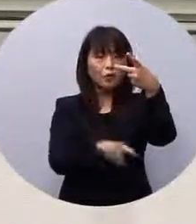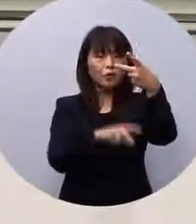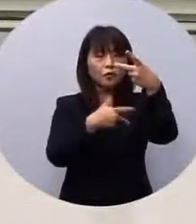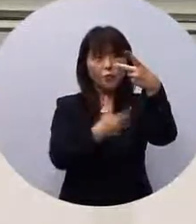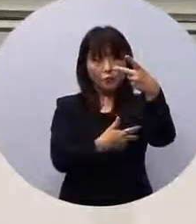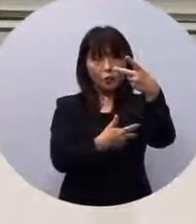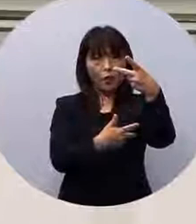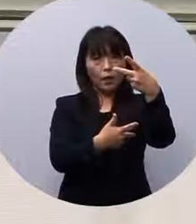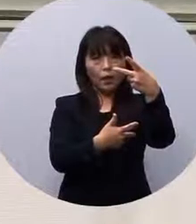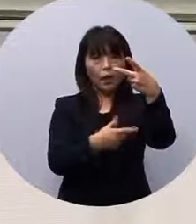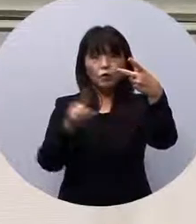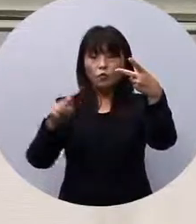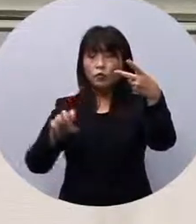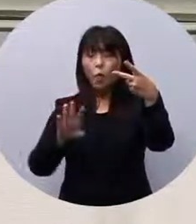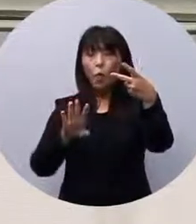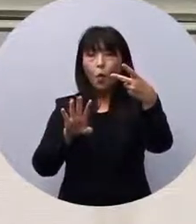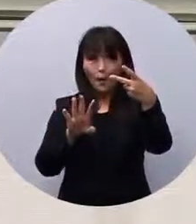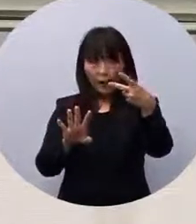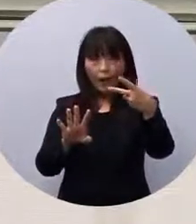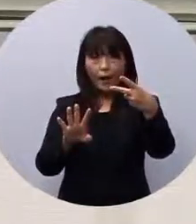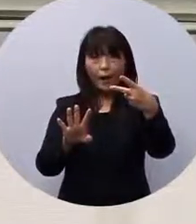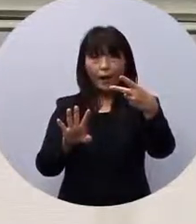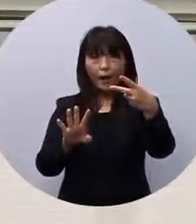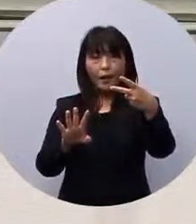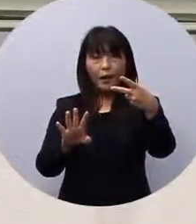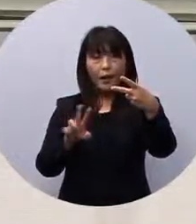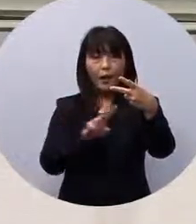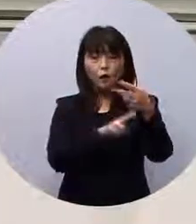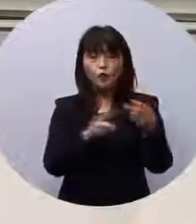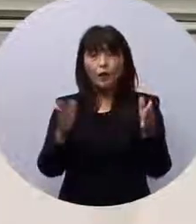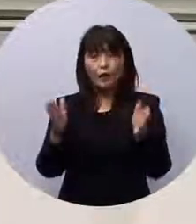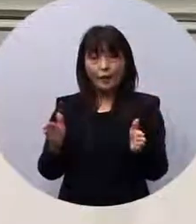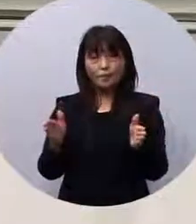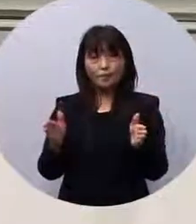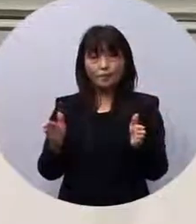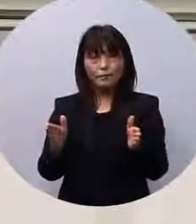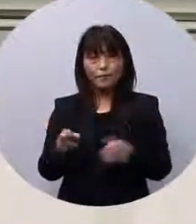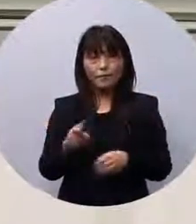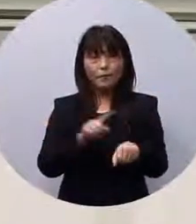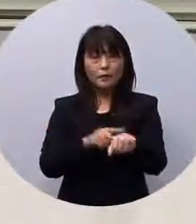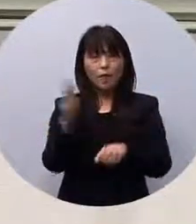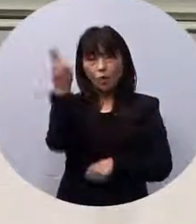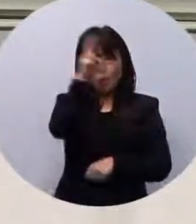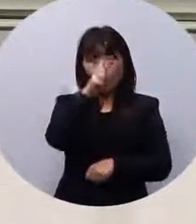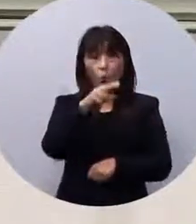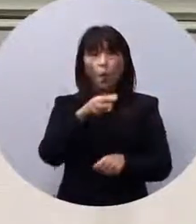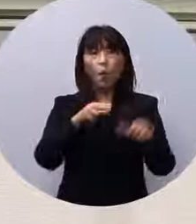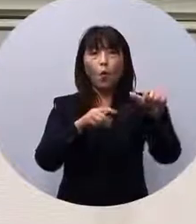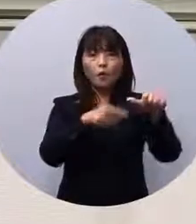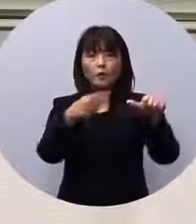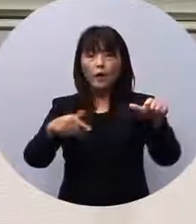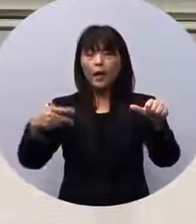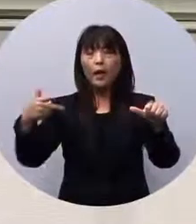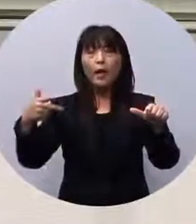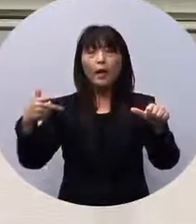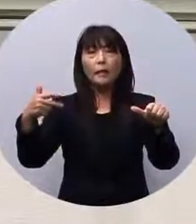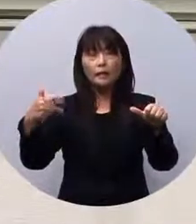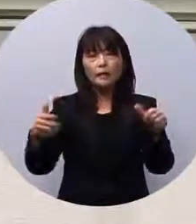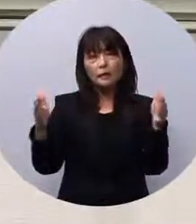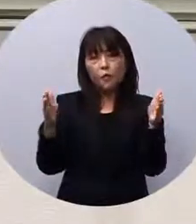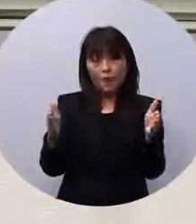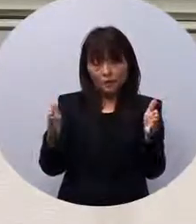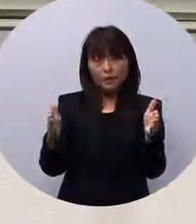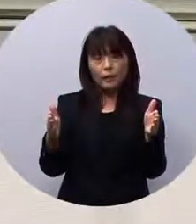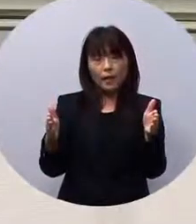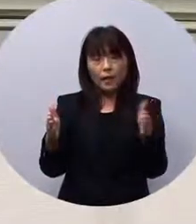12月の14日ですね、はい、こちらの2日間、午後5時から7時までですね、市役所の方